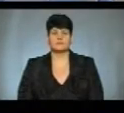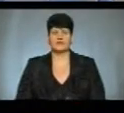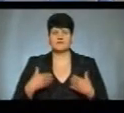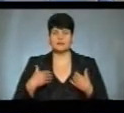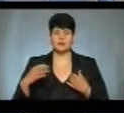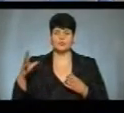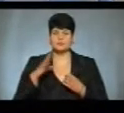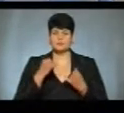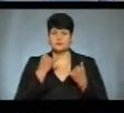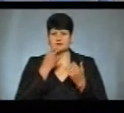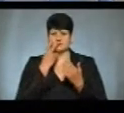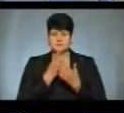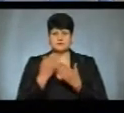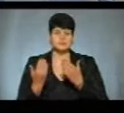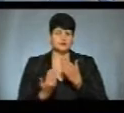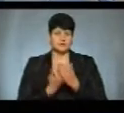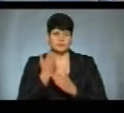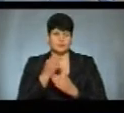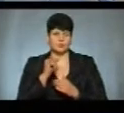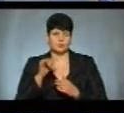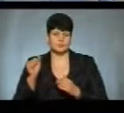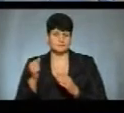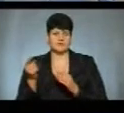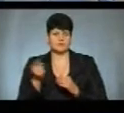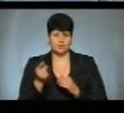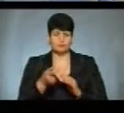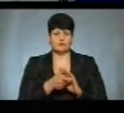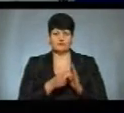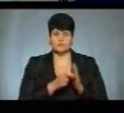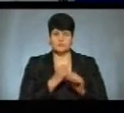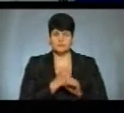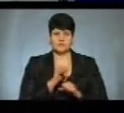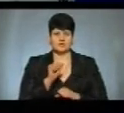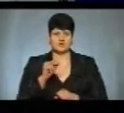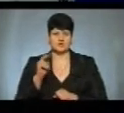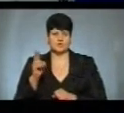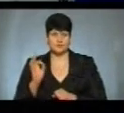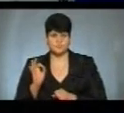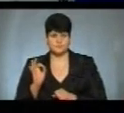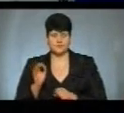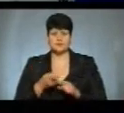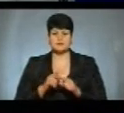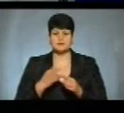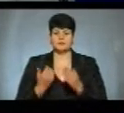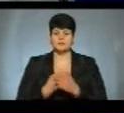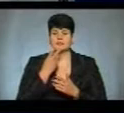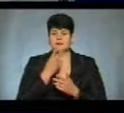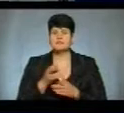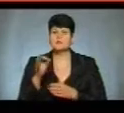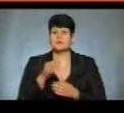Вітаю усіх, хто зараз з нами. Новини в ефірі телеканалу UA Тернопіль. У студії Анастасія Чечко. І у цьому випуску дивіться про таке.